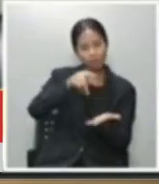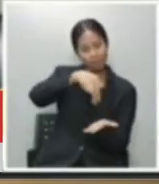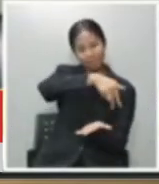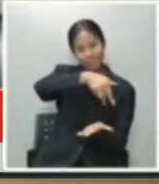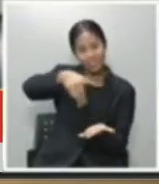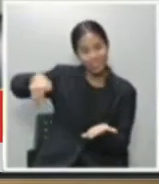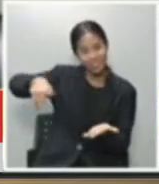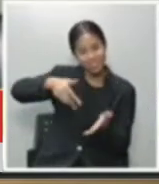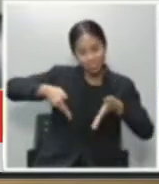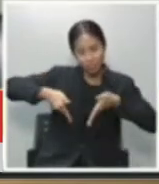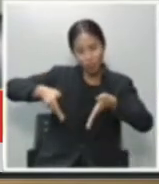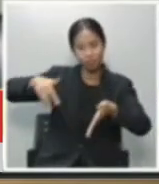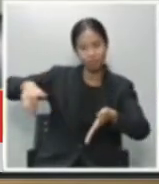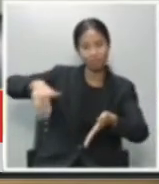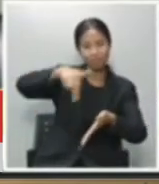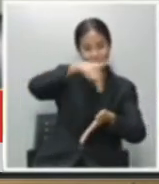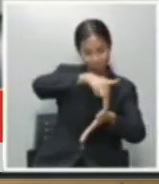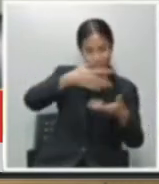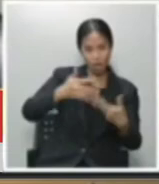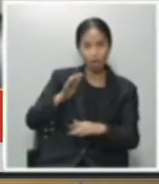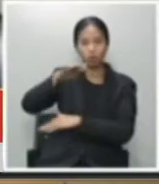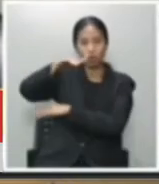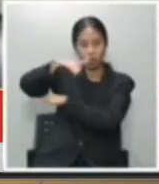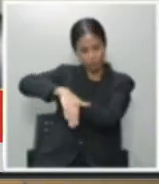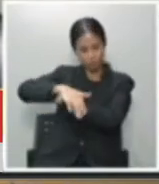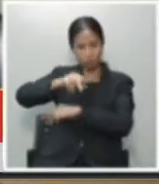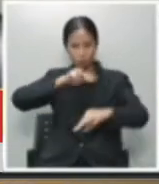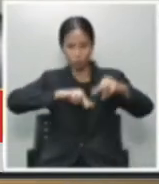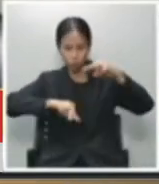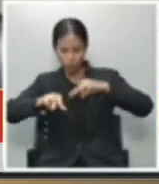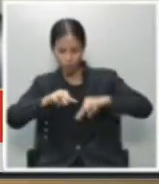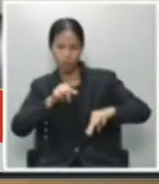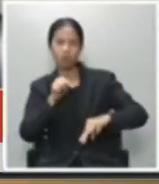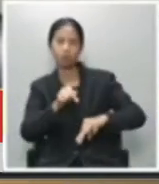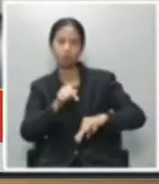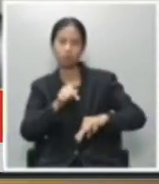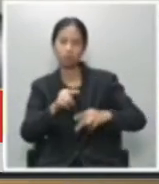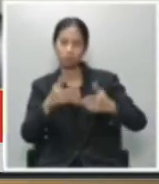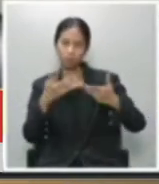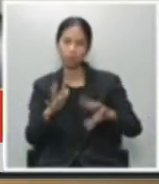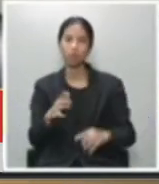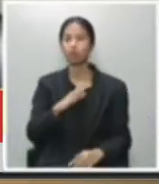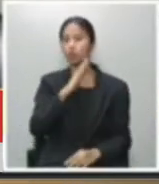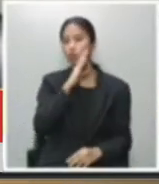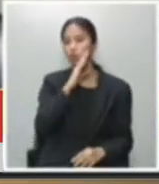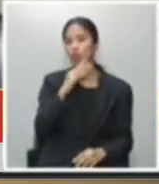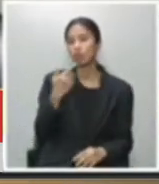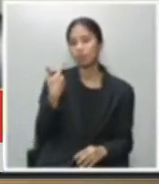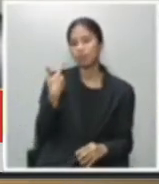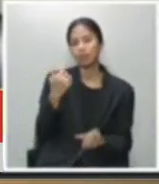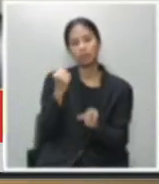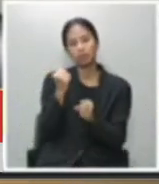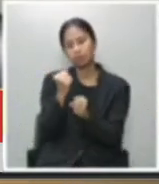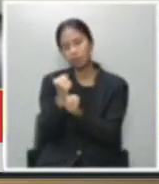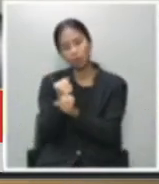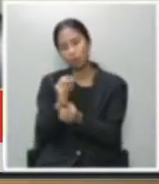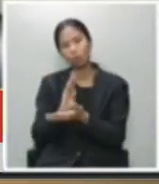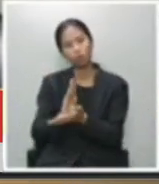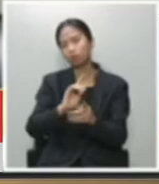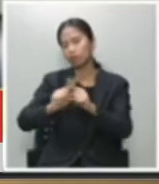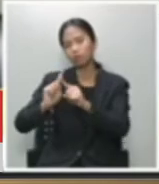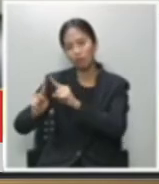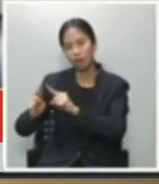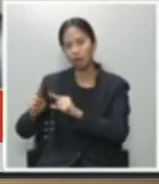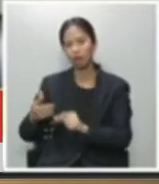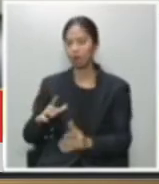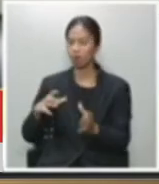ตอนเย็นก็จะมาดูแลลูกหลานข้ามถนนกลับบ้านบางครั้งถ้ามีงานสีดำหรืองานกฐินหรืองานผ้าป่าพี่น้อง